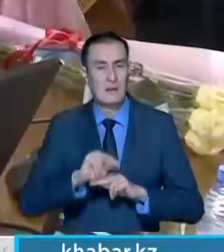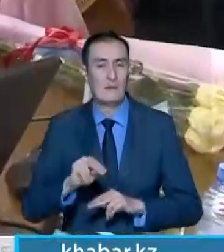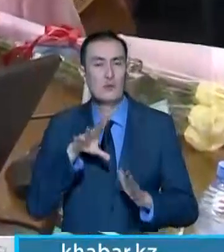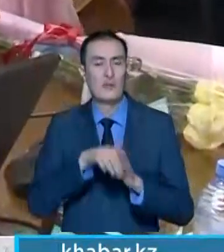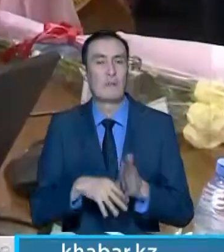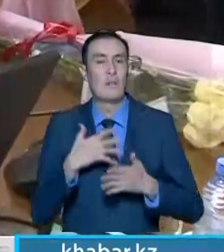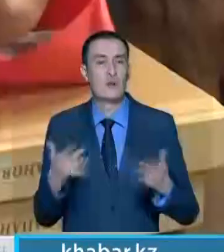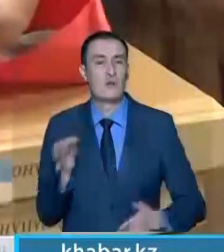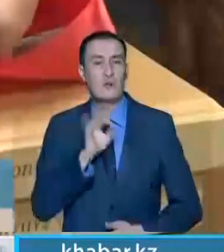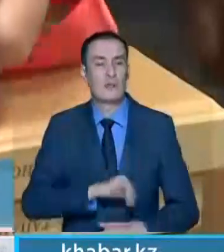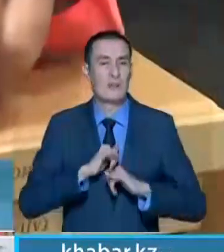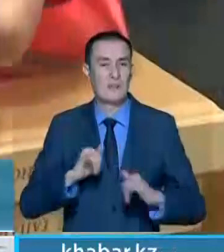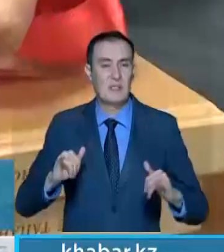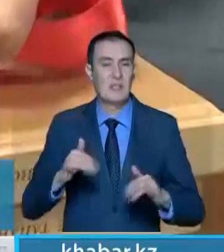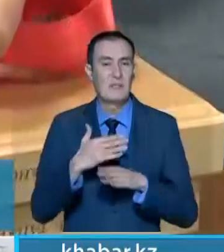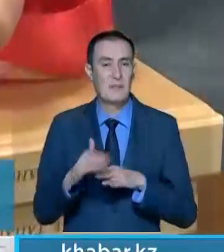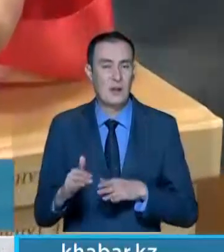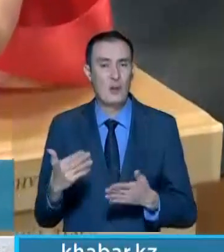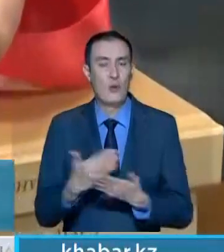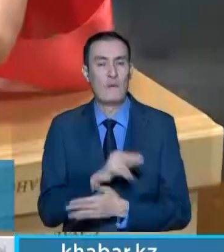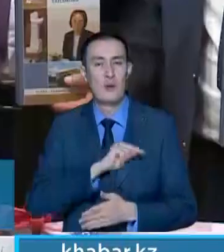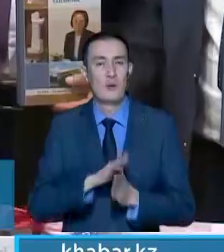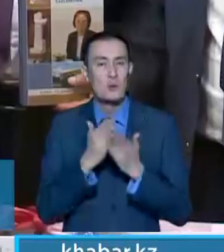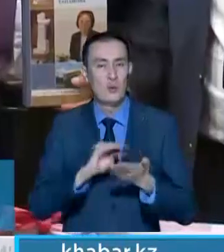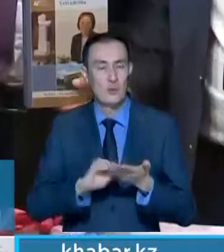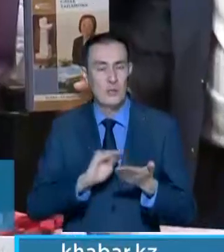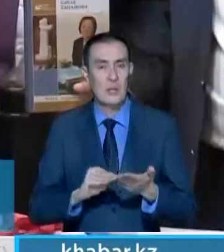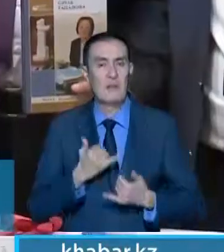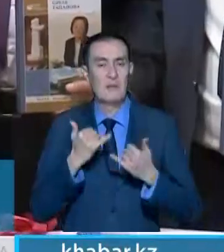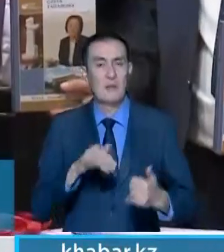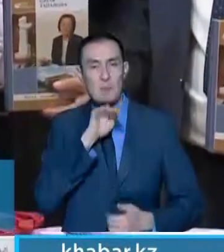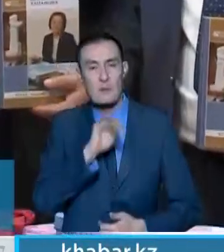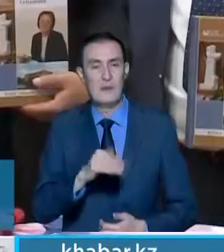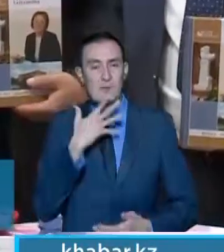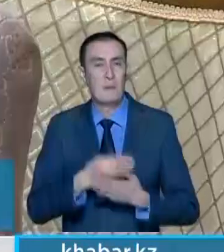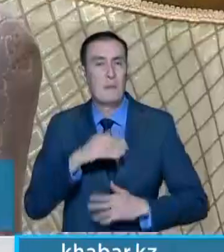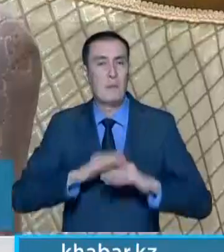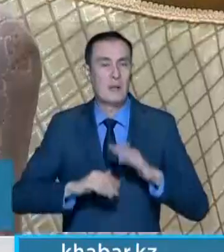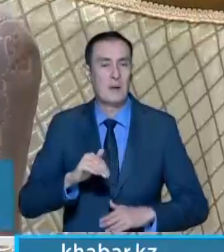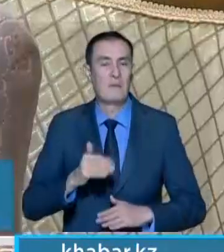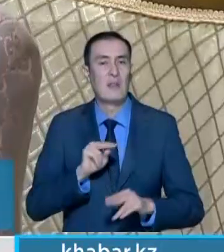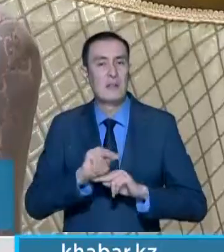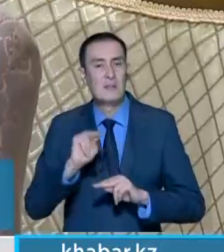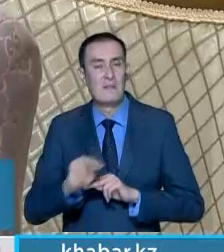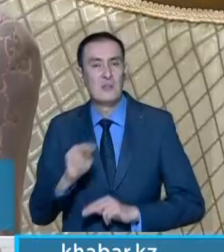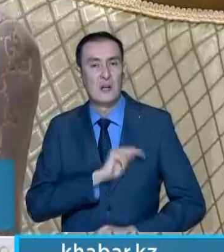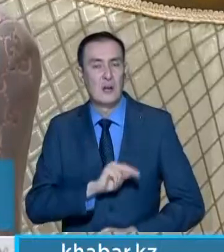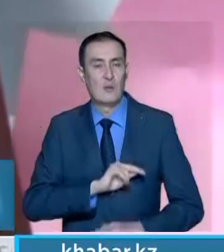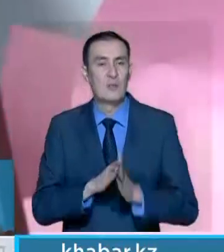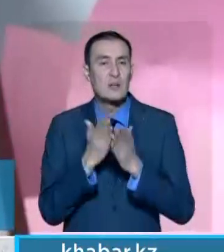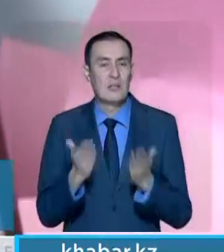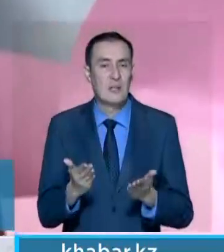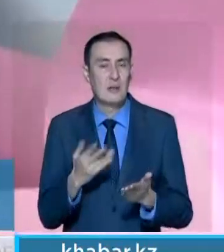внесла неоценимый вклад в развитие отрасли. Новые труды профессор посвятила в основном своим практикам в наставнической деятельности.